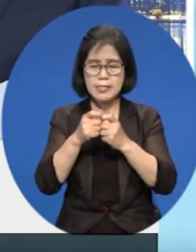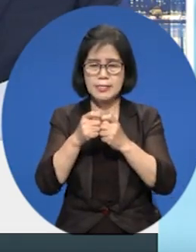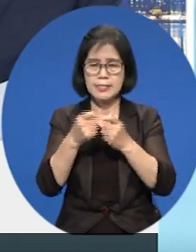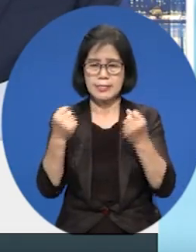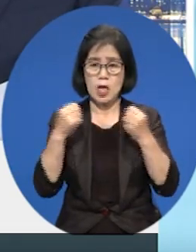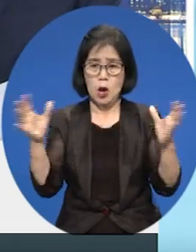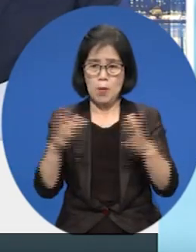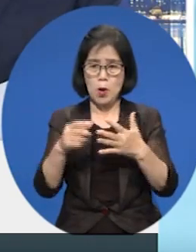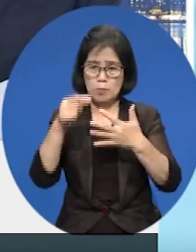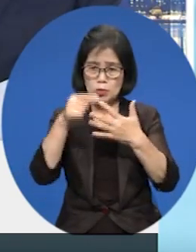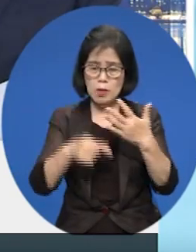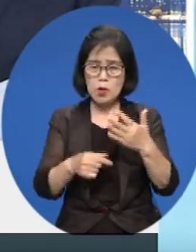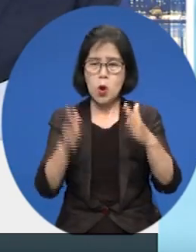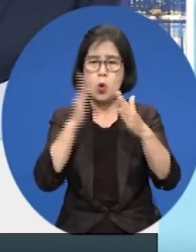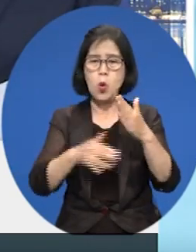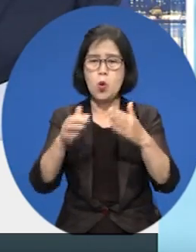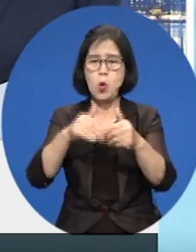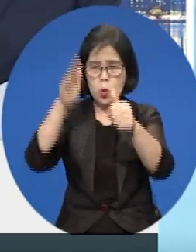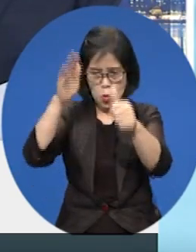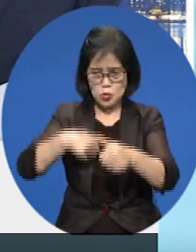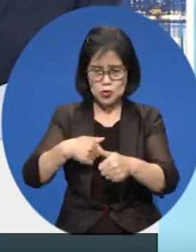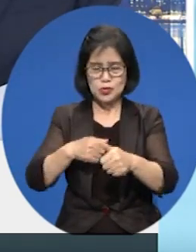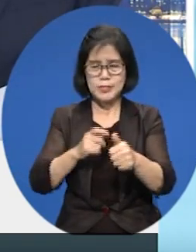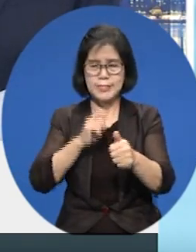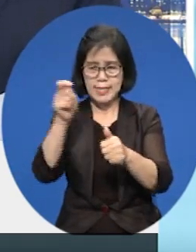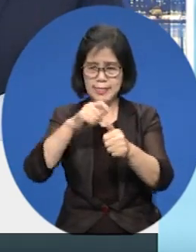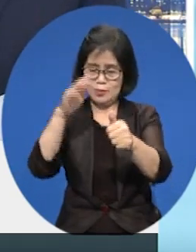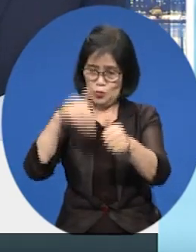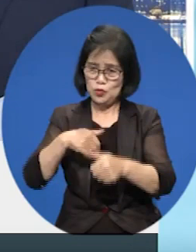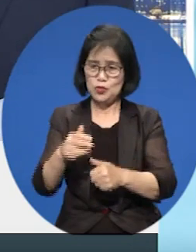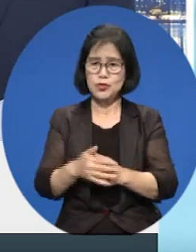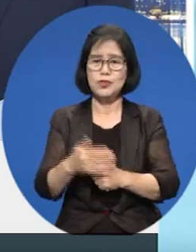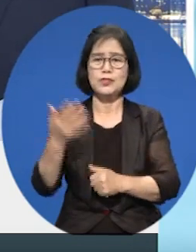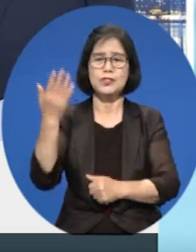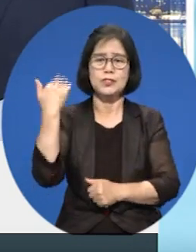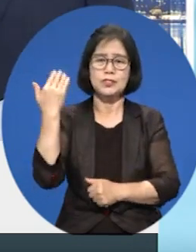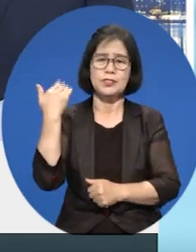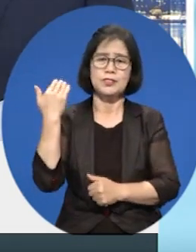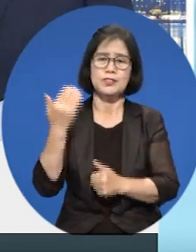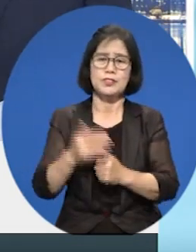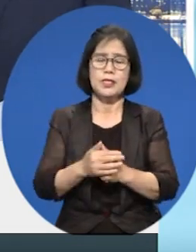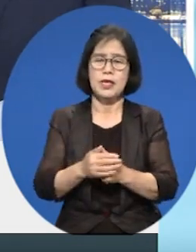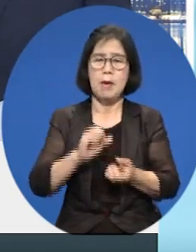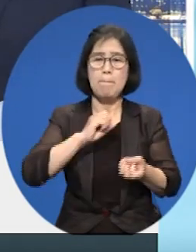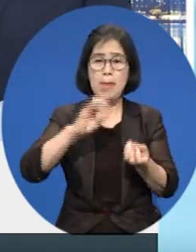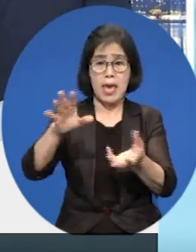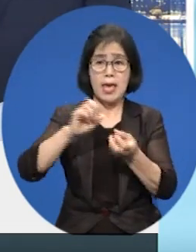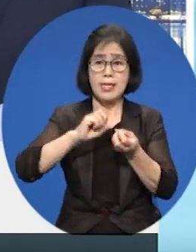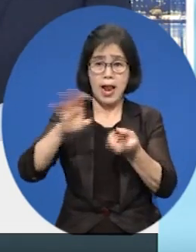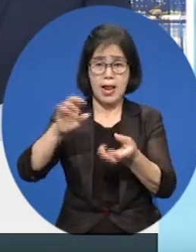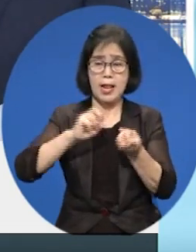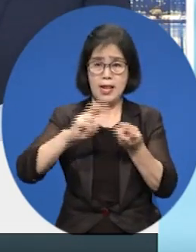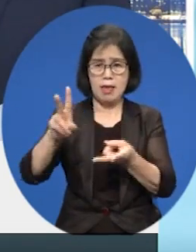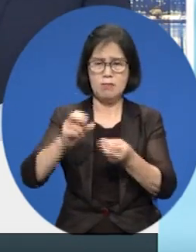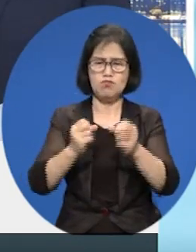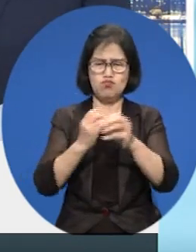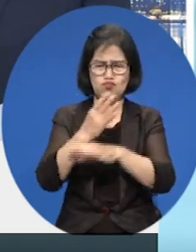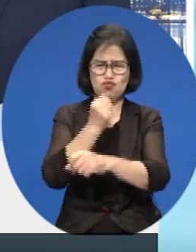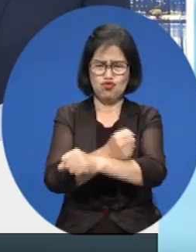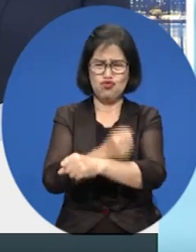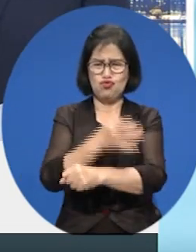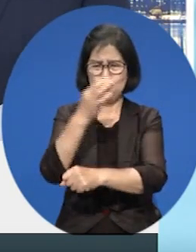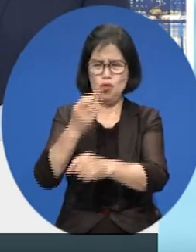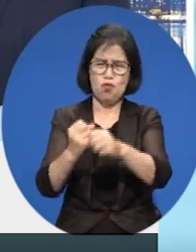00 호출 앱 을 개발하기로 한 겁니다 그러니까 지난번에 그 배다 럽게 2 의 과도한 수수료가